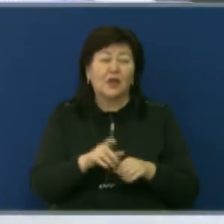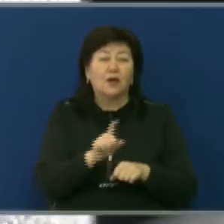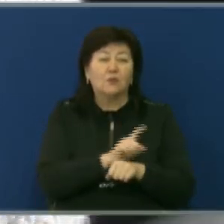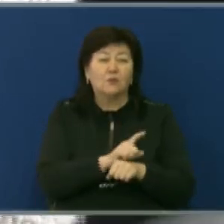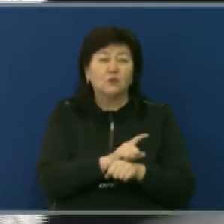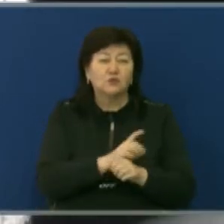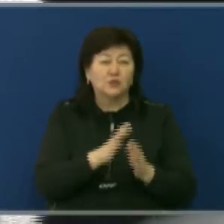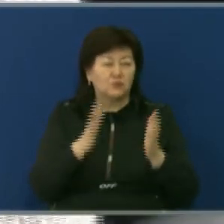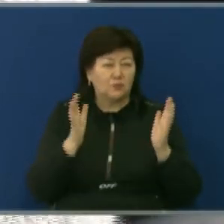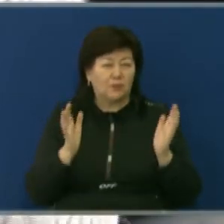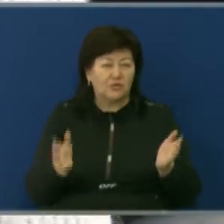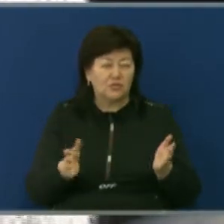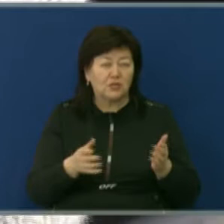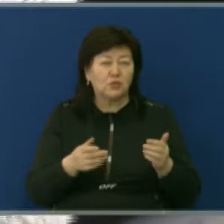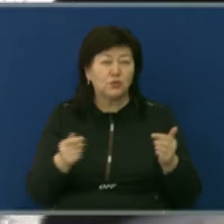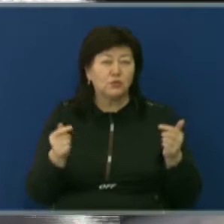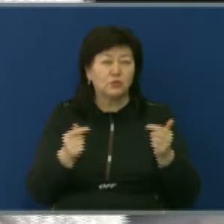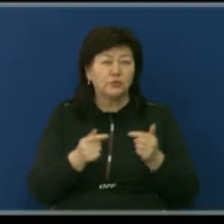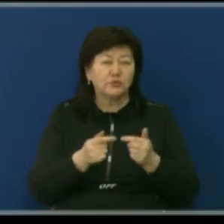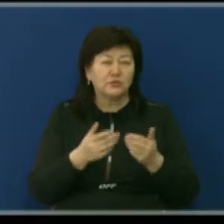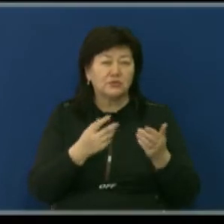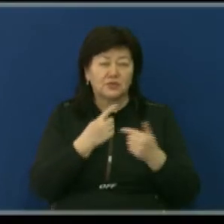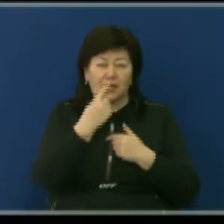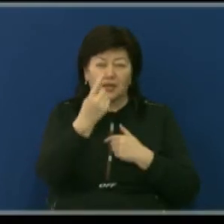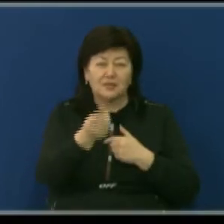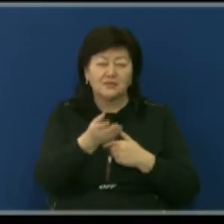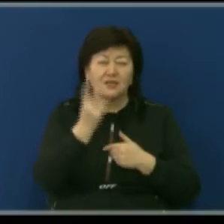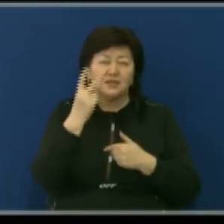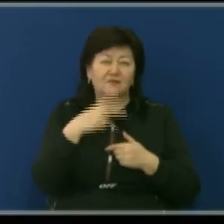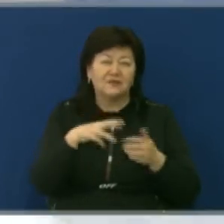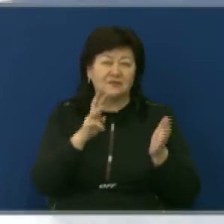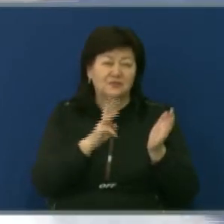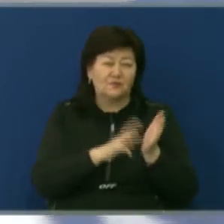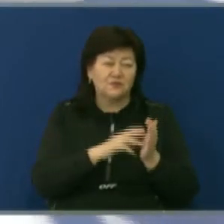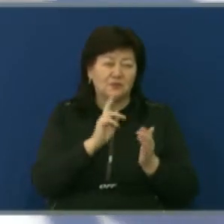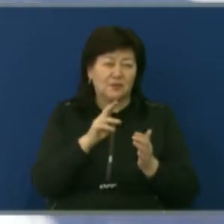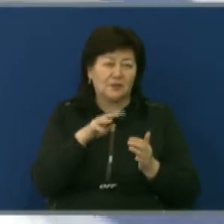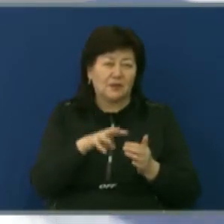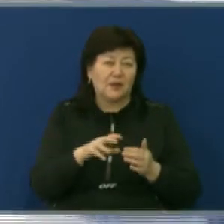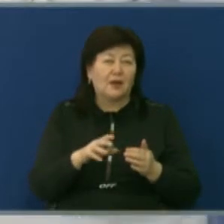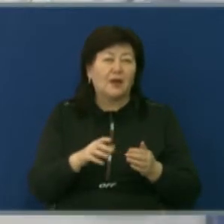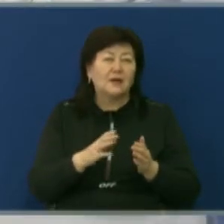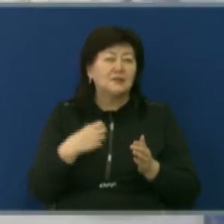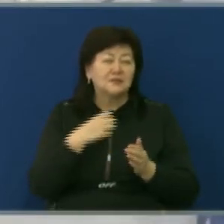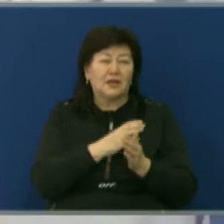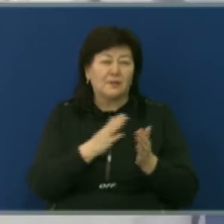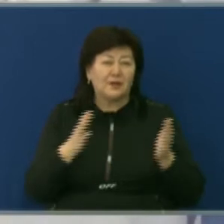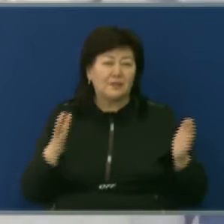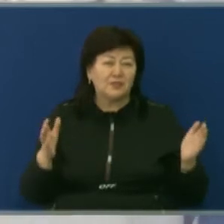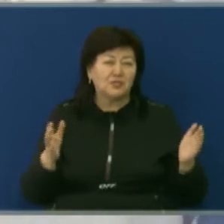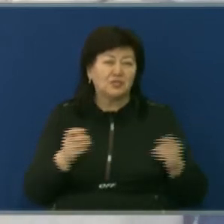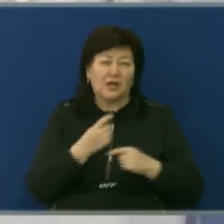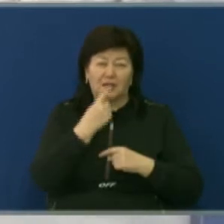внушительными габаритами. Ее прицельная дальность стрельбы составляет 28,5 километров. Максимальная дальность полета